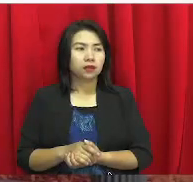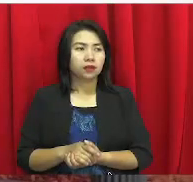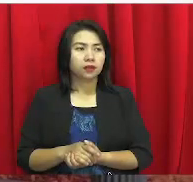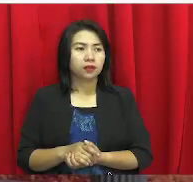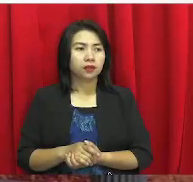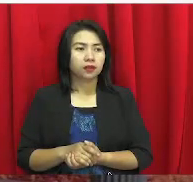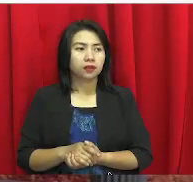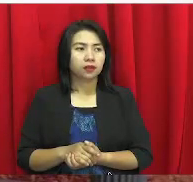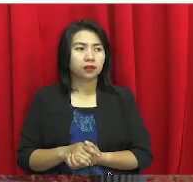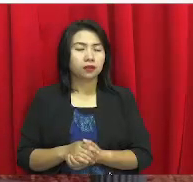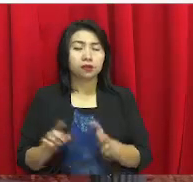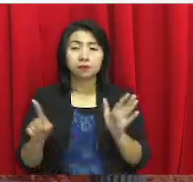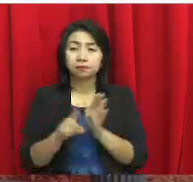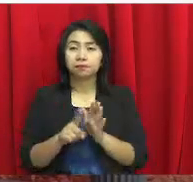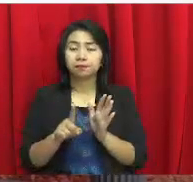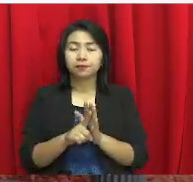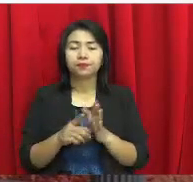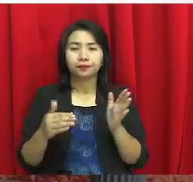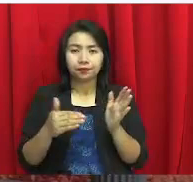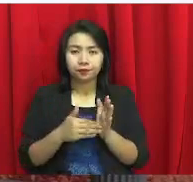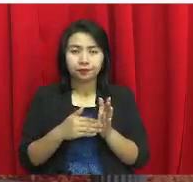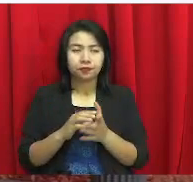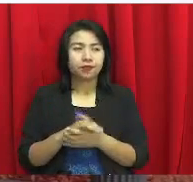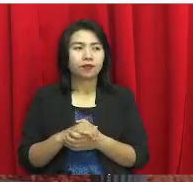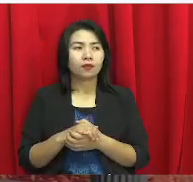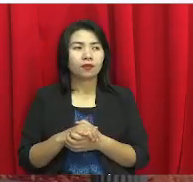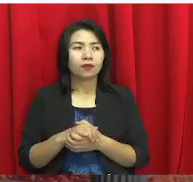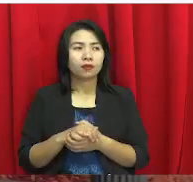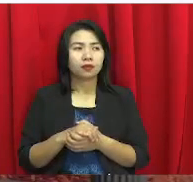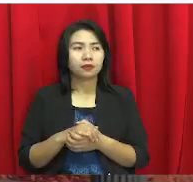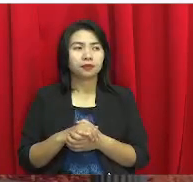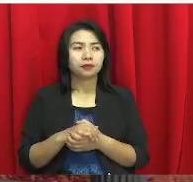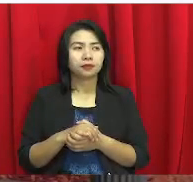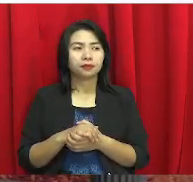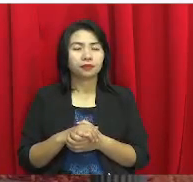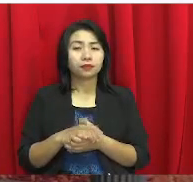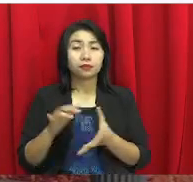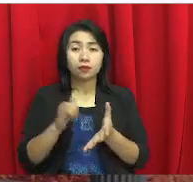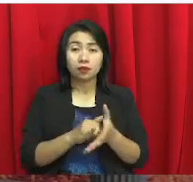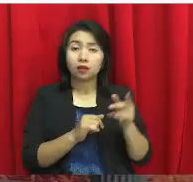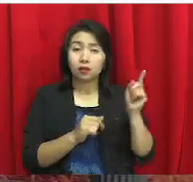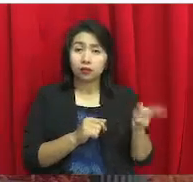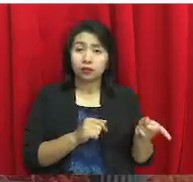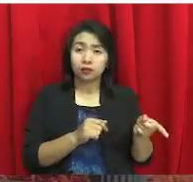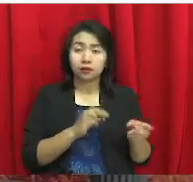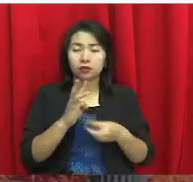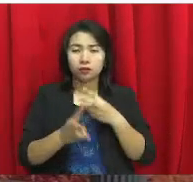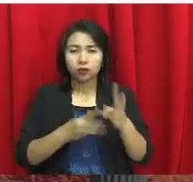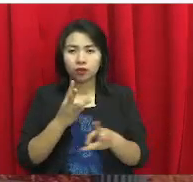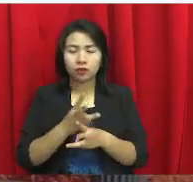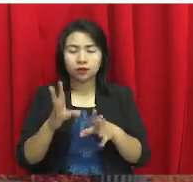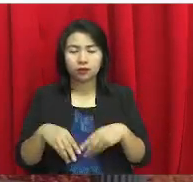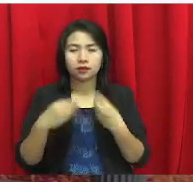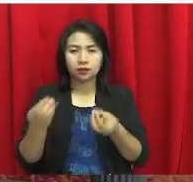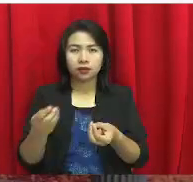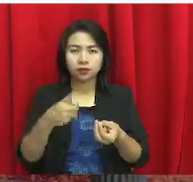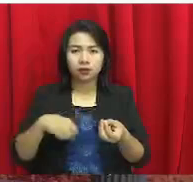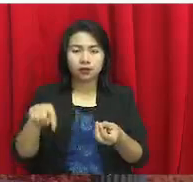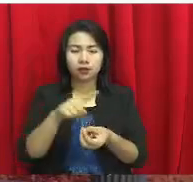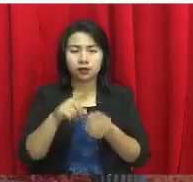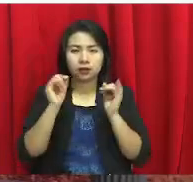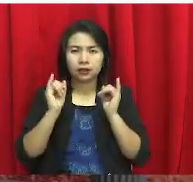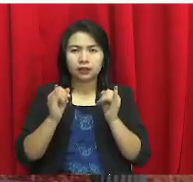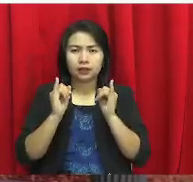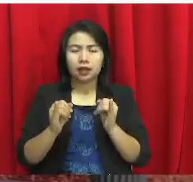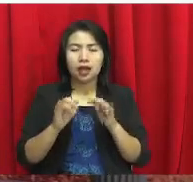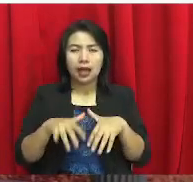I'm sorry. Hindi pa pwede, mga kapatid. Inuulit ko. Hindi pa pwede that this world will give us instruction how